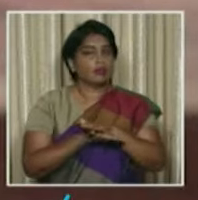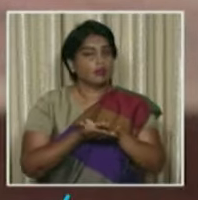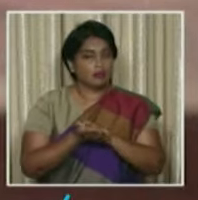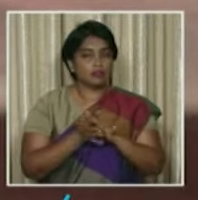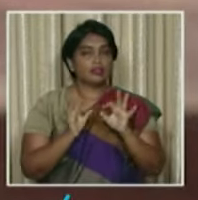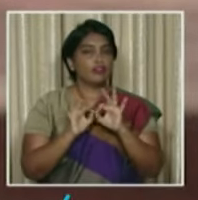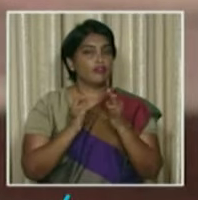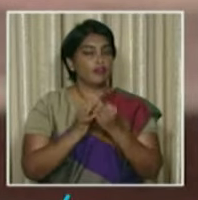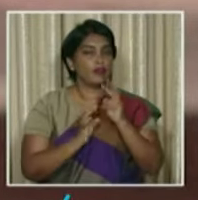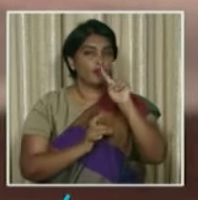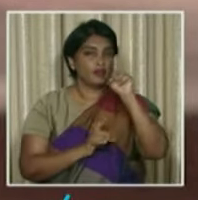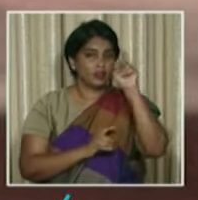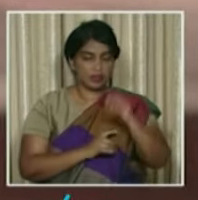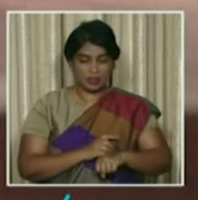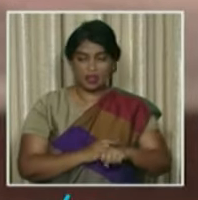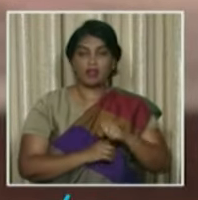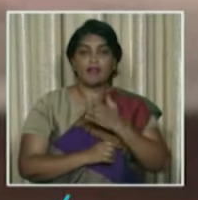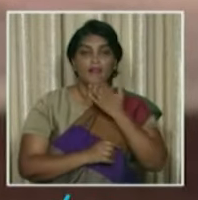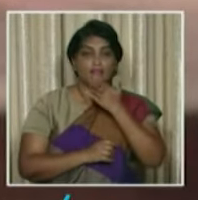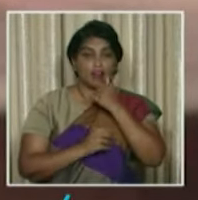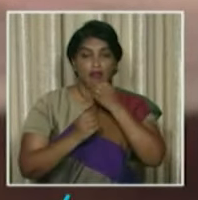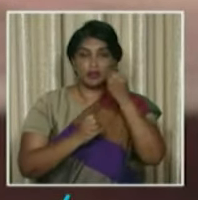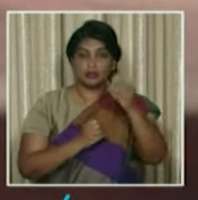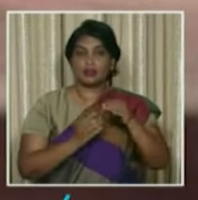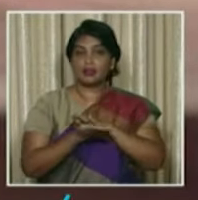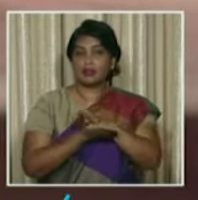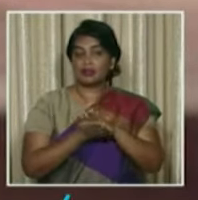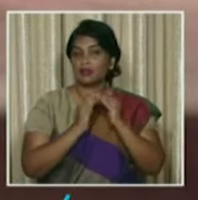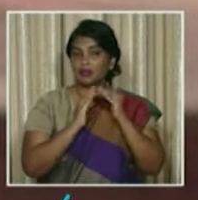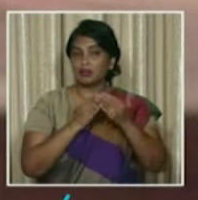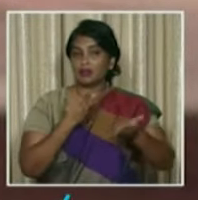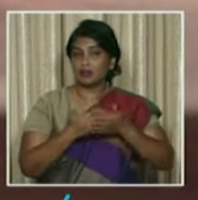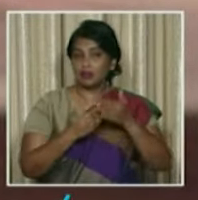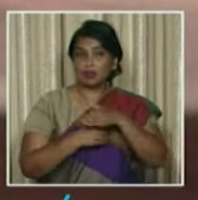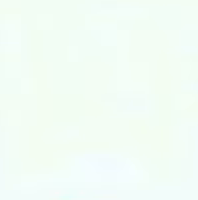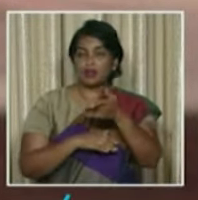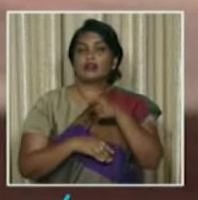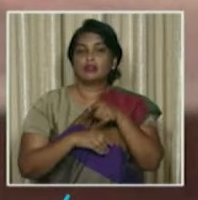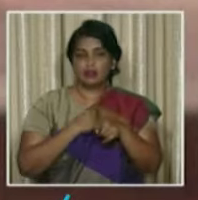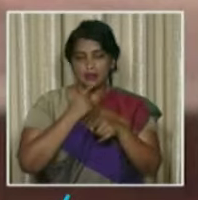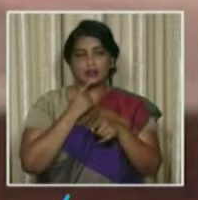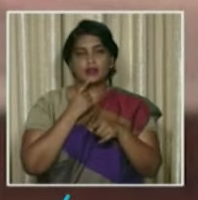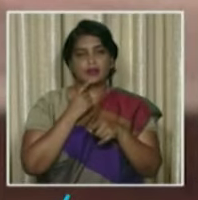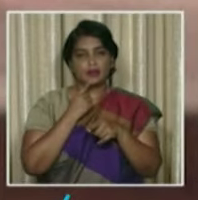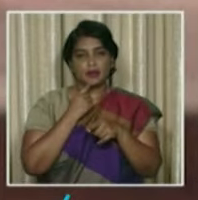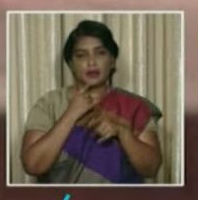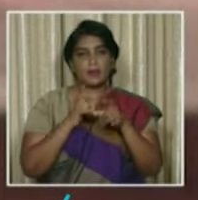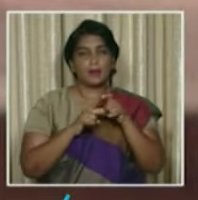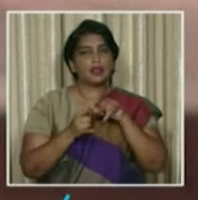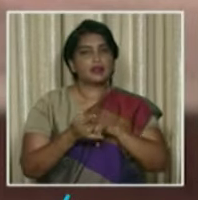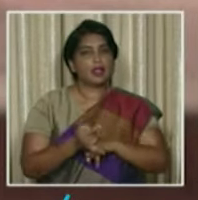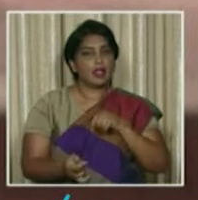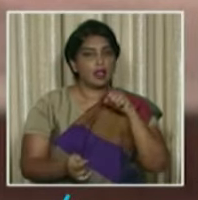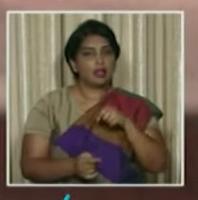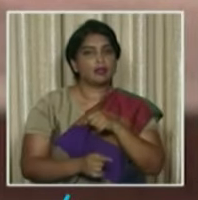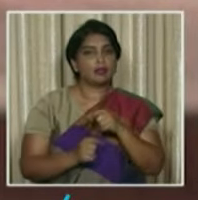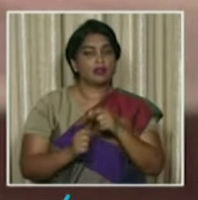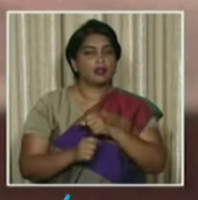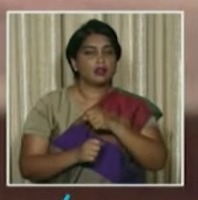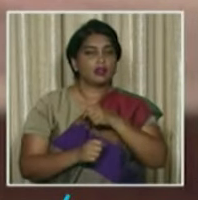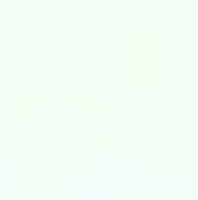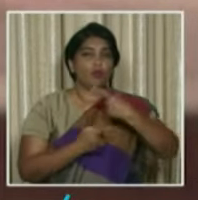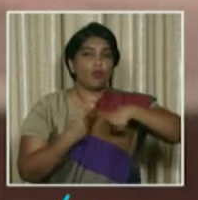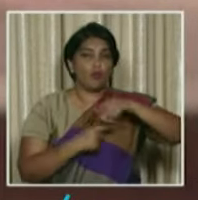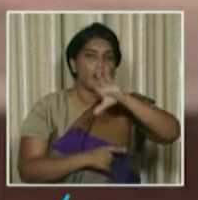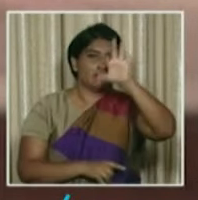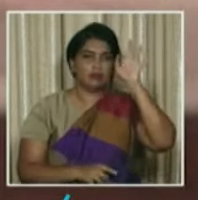පවුල් 21000කට වතුර ලබා දෙන්න තියෙන පිරිපහදු මධ්‍යස්ථානයේ හදන්න හිටපු භූමිය උඩම තමයි ප්‍රාදේශීය ලේකම්වරිය මේ වැඩිහිටි කාර්යාංශය හදන්න